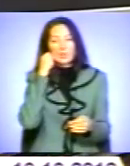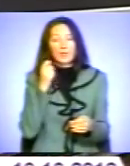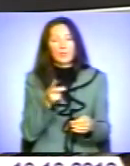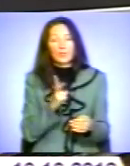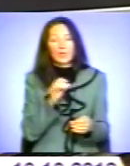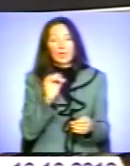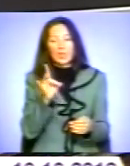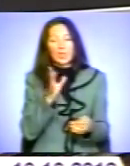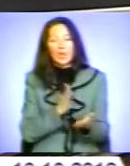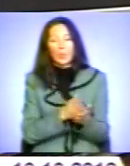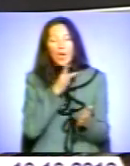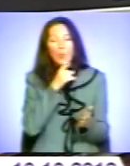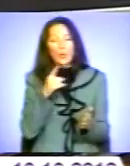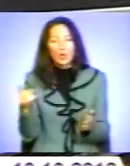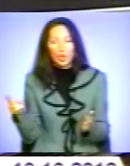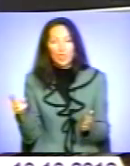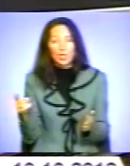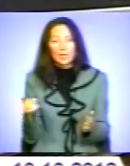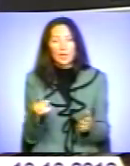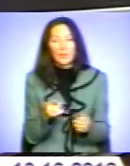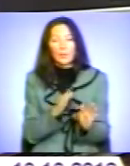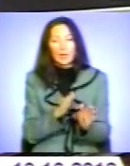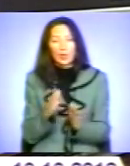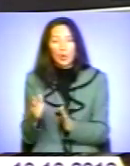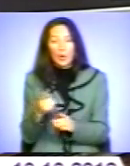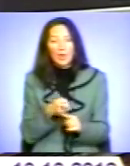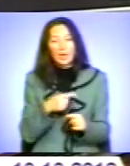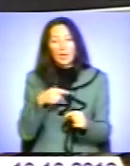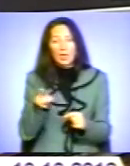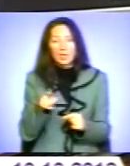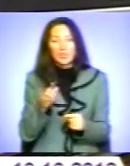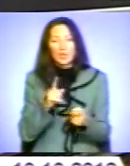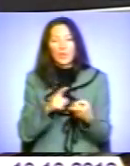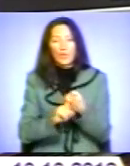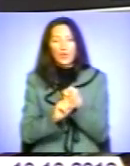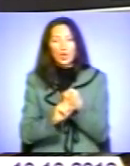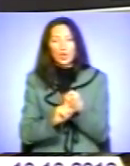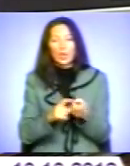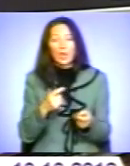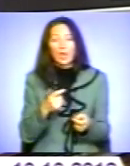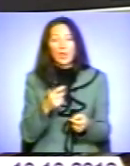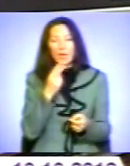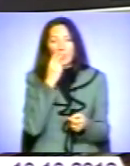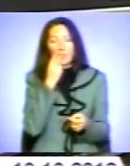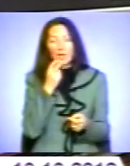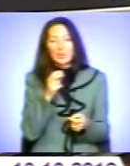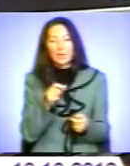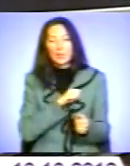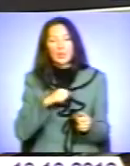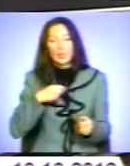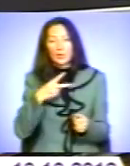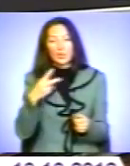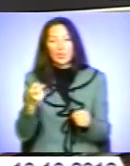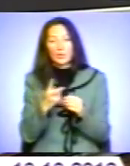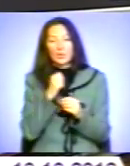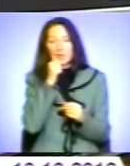має періодичність, прогнозовану періодичність, як і інші вірусні інфекції. І саме 2012 рік – це